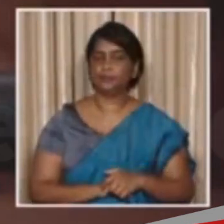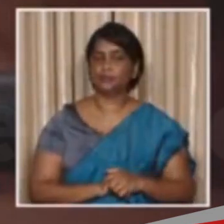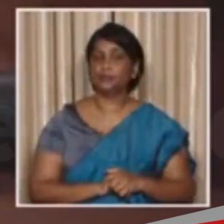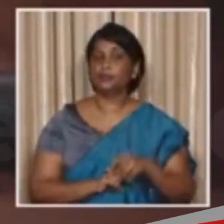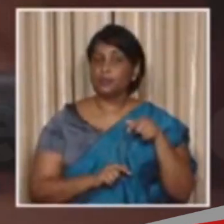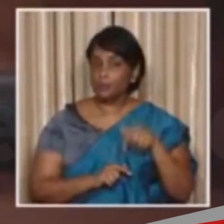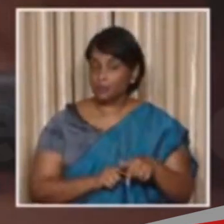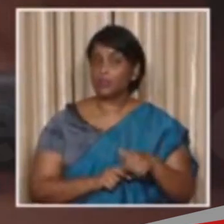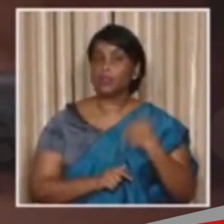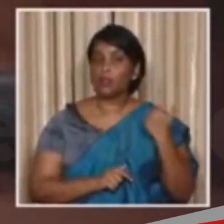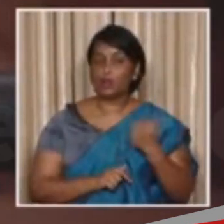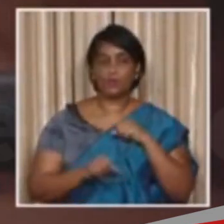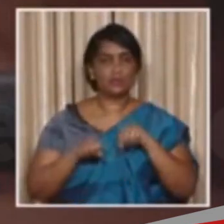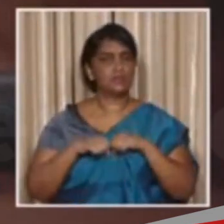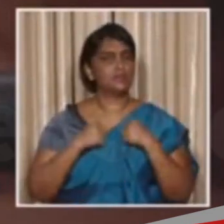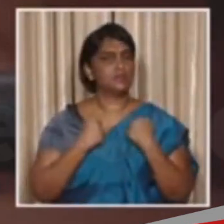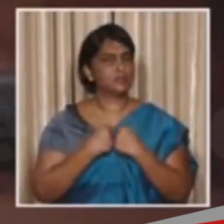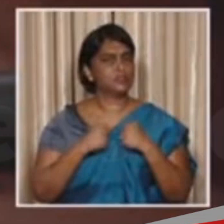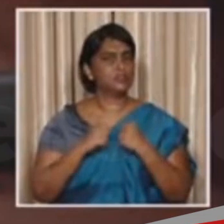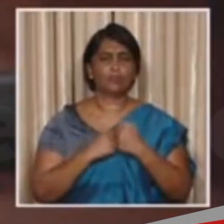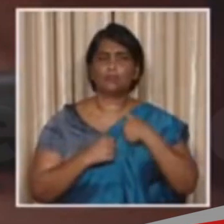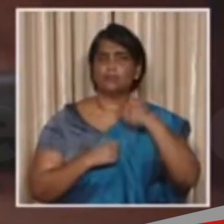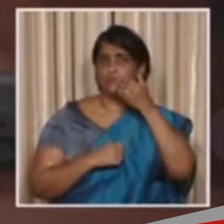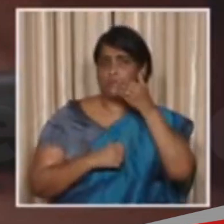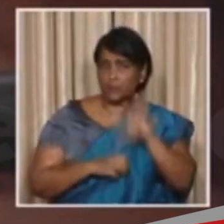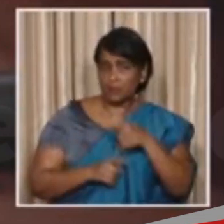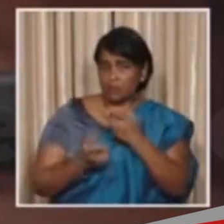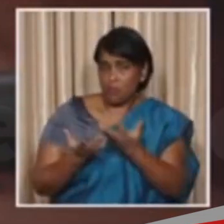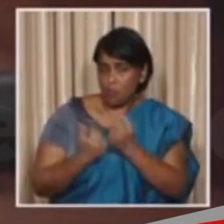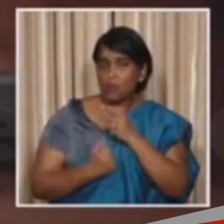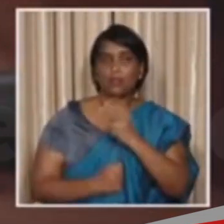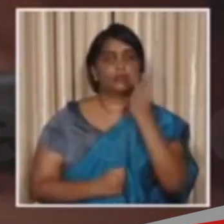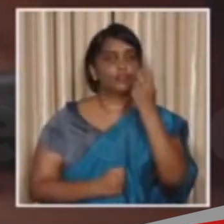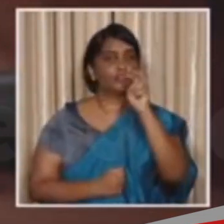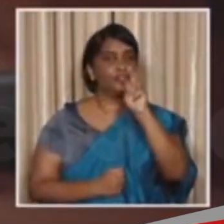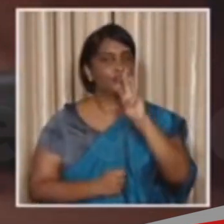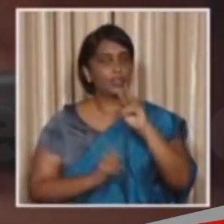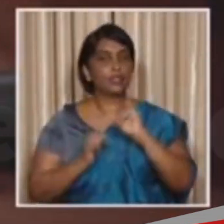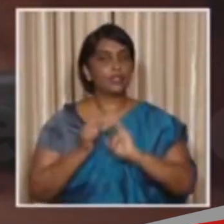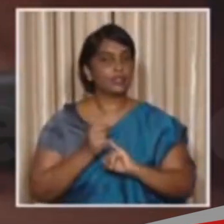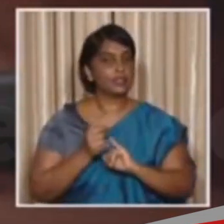පවතින හා නව සමාගම් මේ සඳහා සුදුසුකම් ලැබීමට නම් 2023